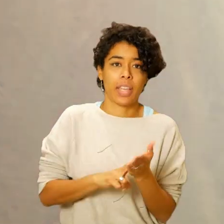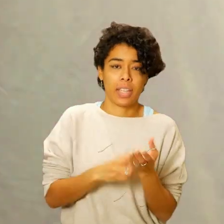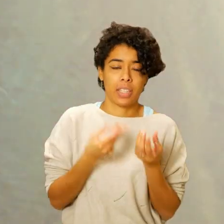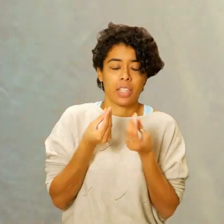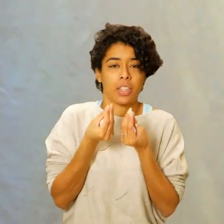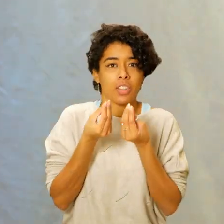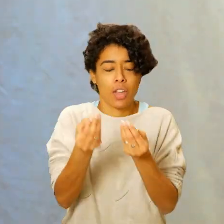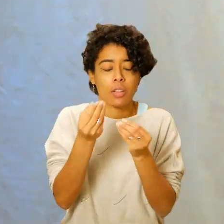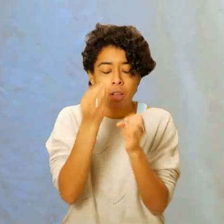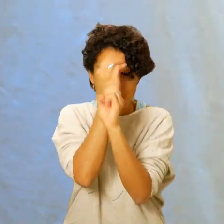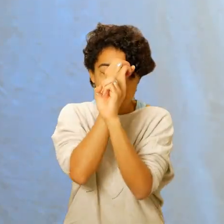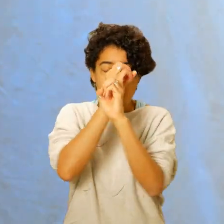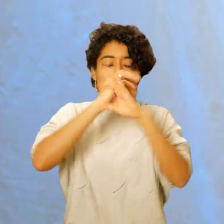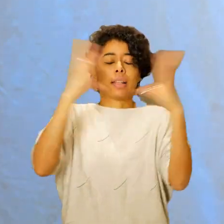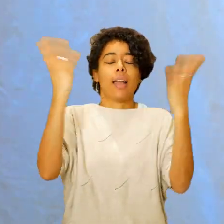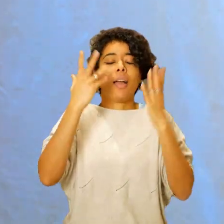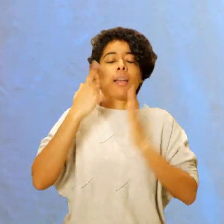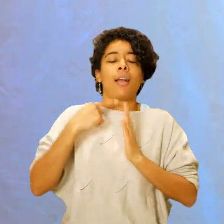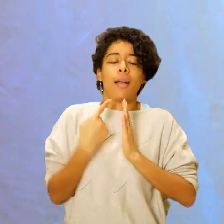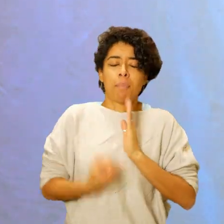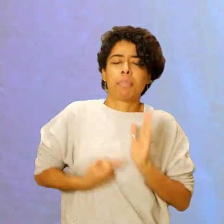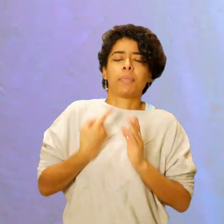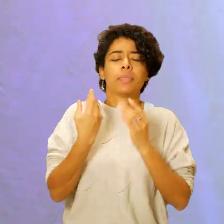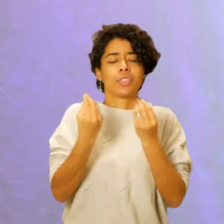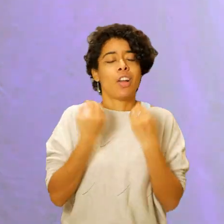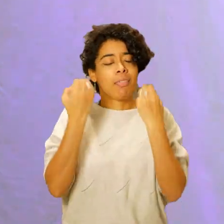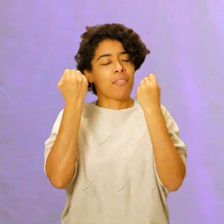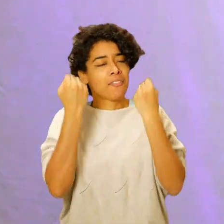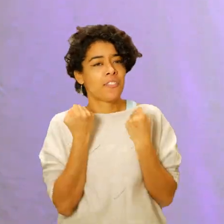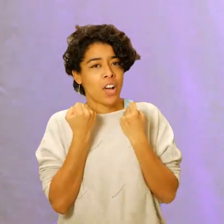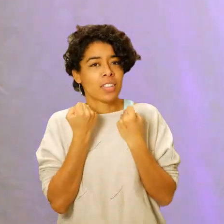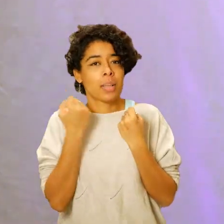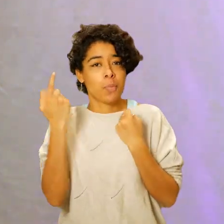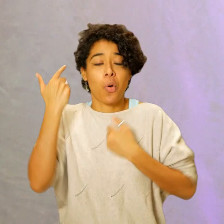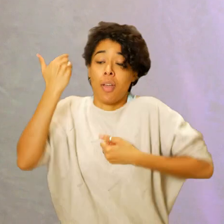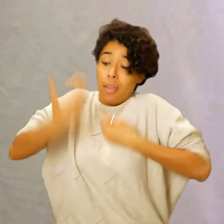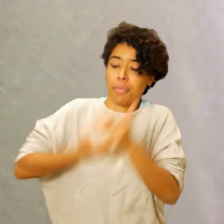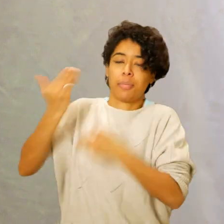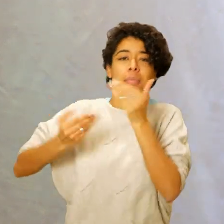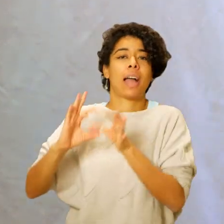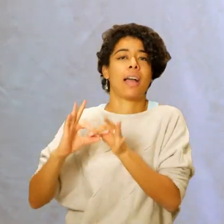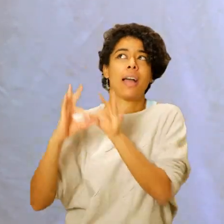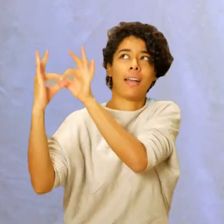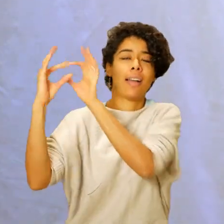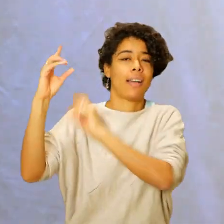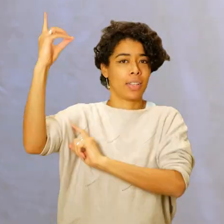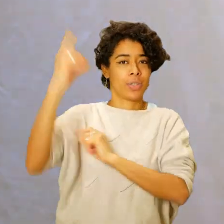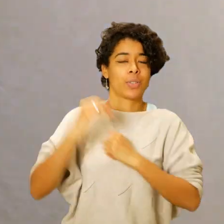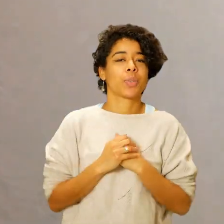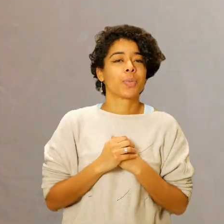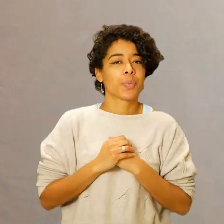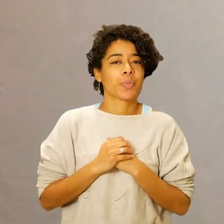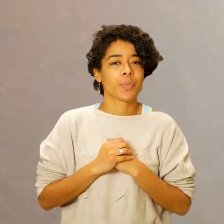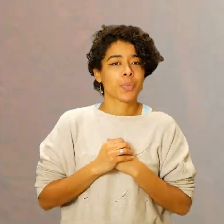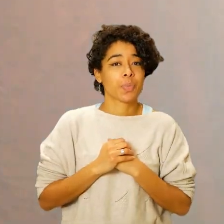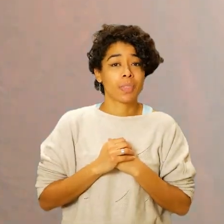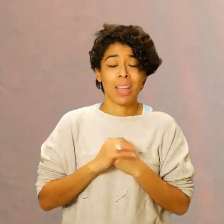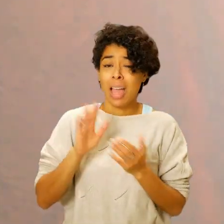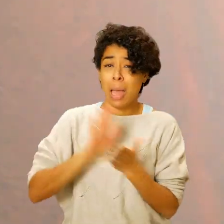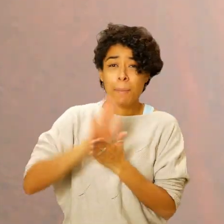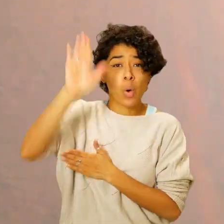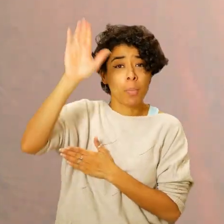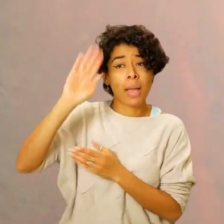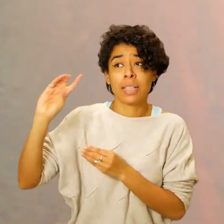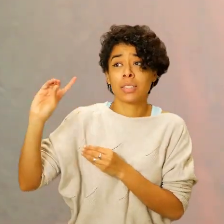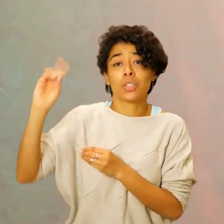venir t'éclairer, te renouveler, te fortifier et t'emmener en avant. Dieu a laissé, toutes ces promesses dans les